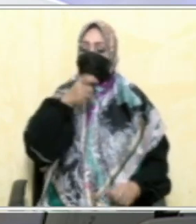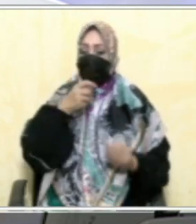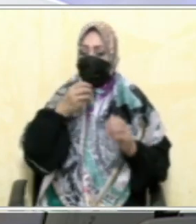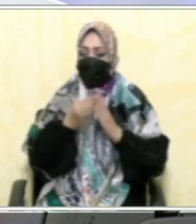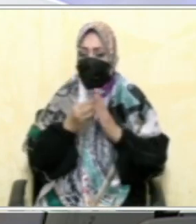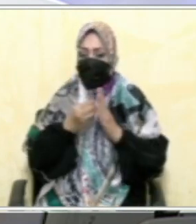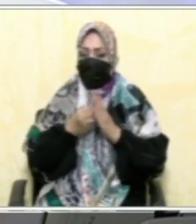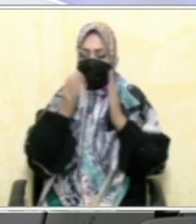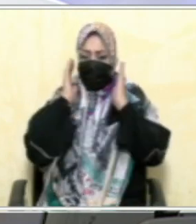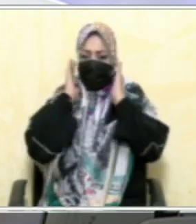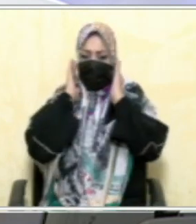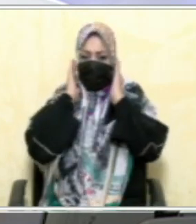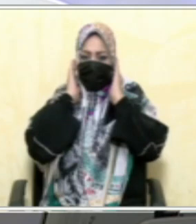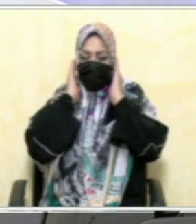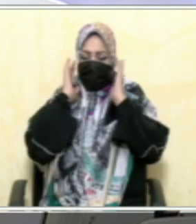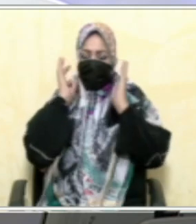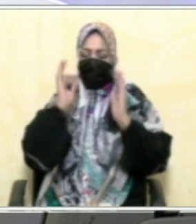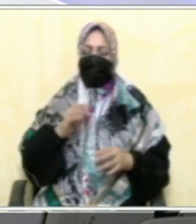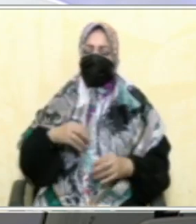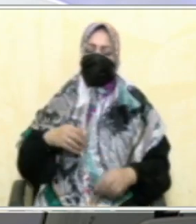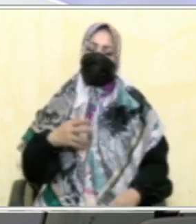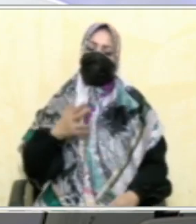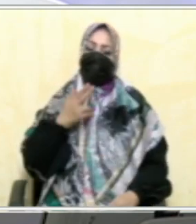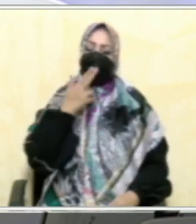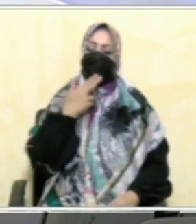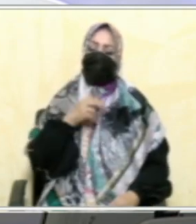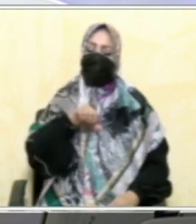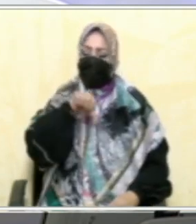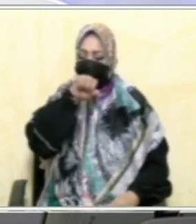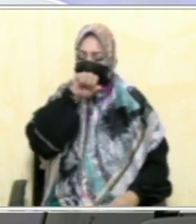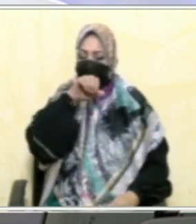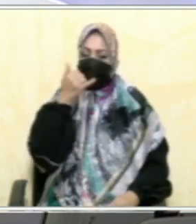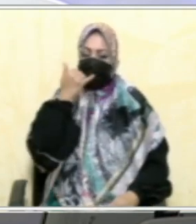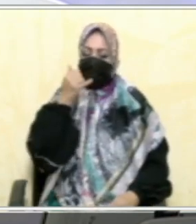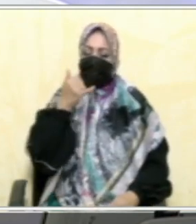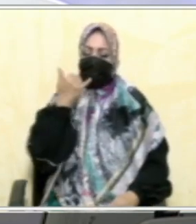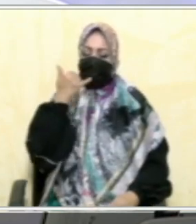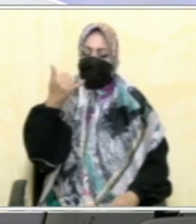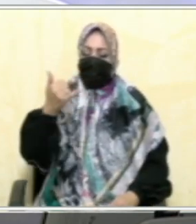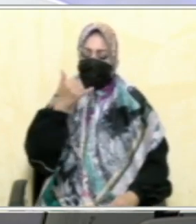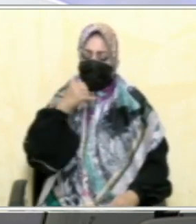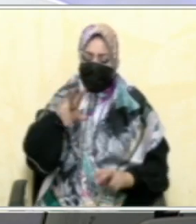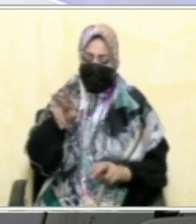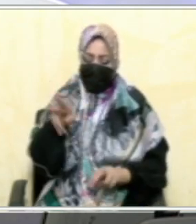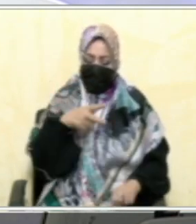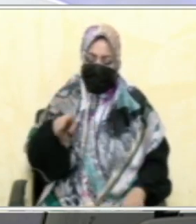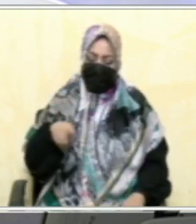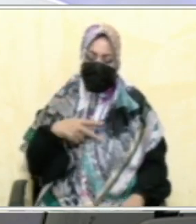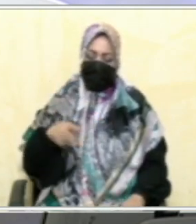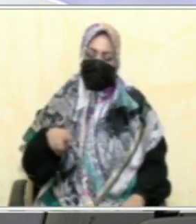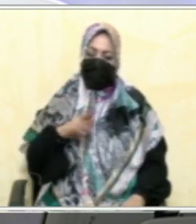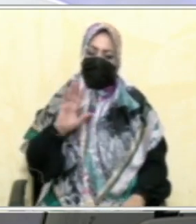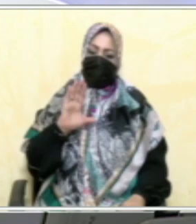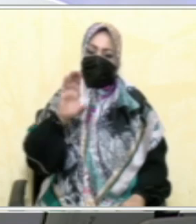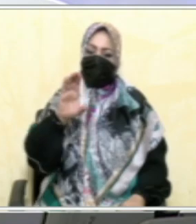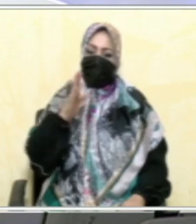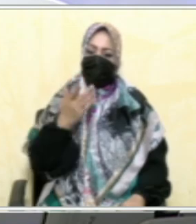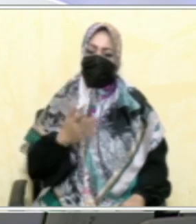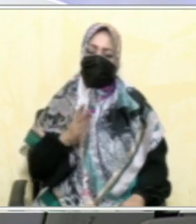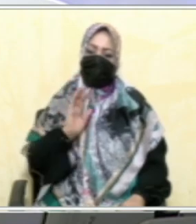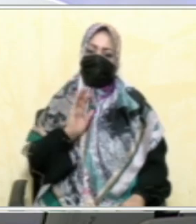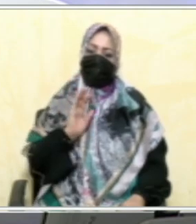النقال ليس مصحفا. ومن يرى أن التطبيق المفتوح في النقال الآن